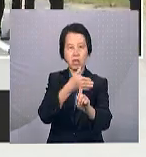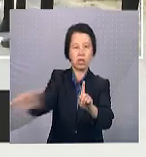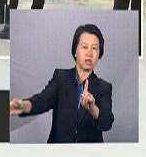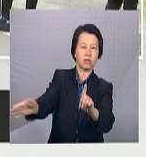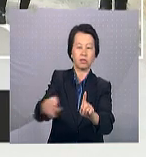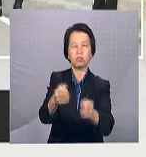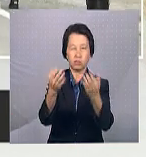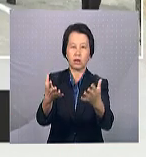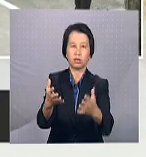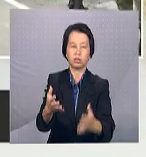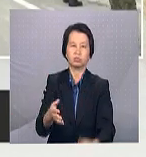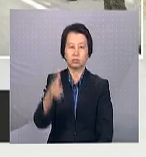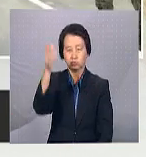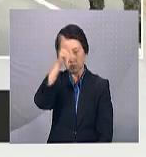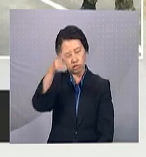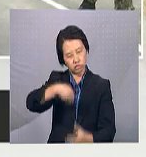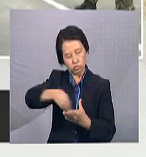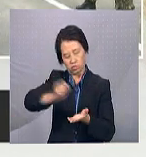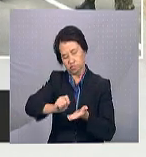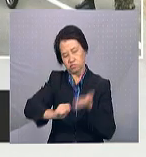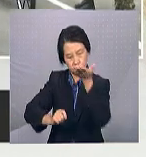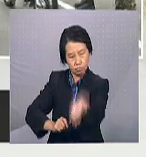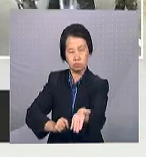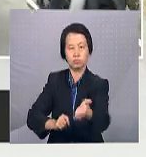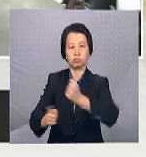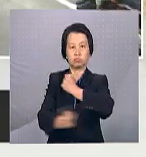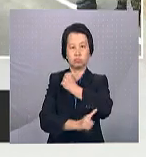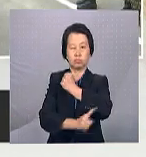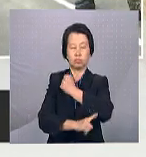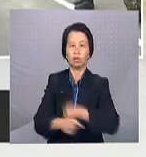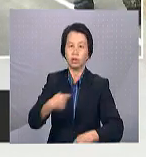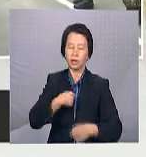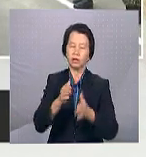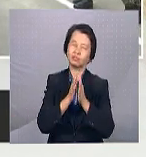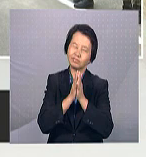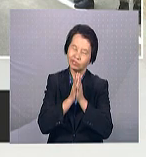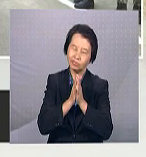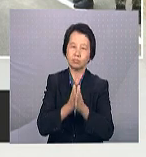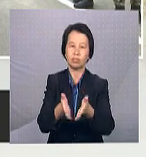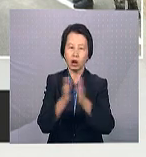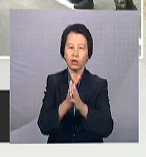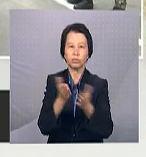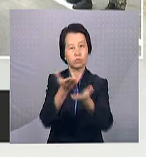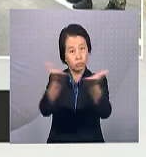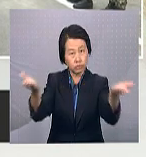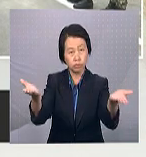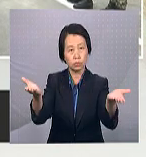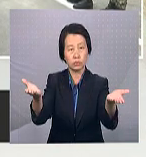yang dikeluarkan oleh kerajaan. Saya ingin merayu kepada semua